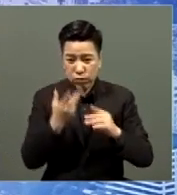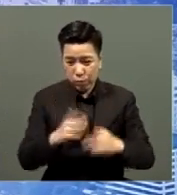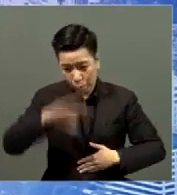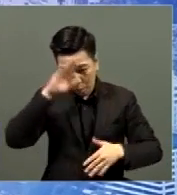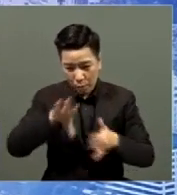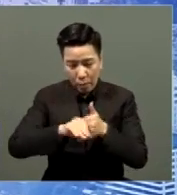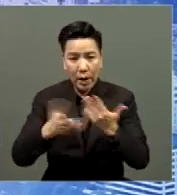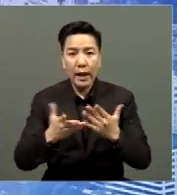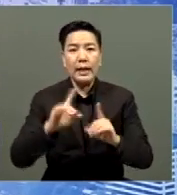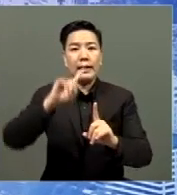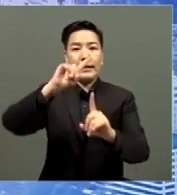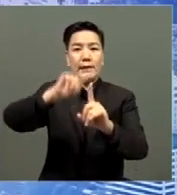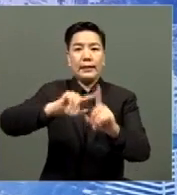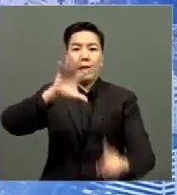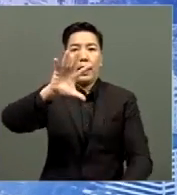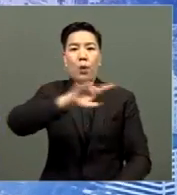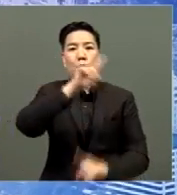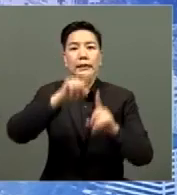ถ้าไม่มีเหตุการณ์อะไรที่เป็นตัวเลขที่จะทะลุไปมากมายไปกว่านี้17